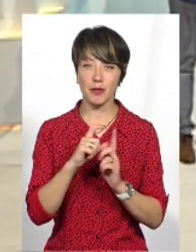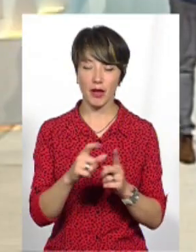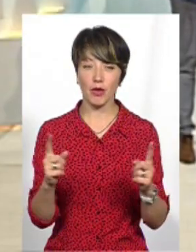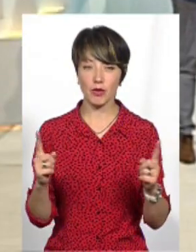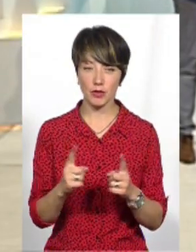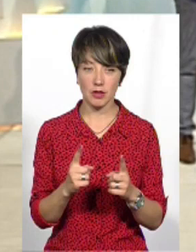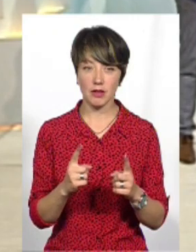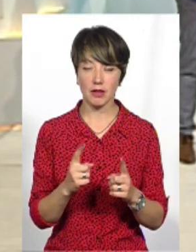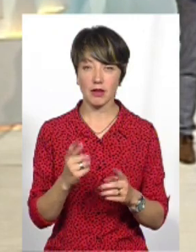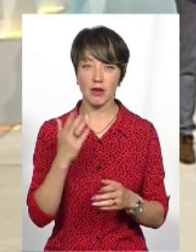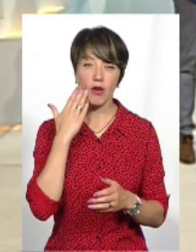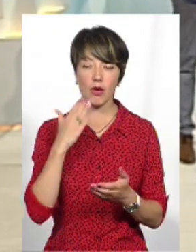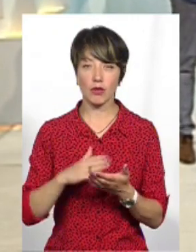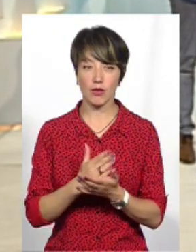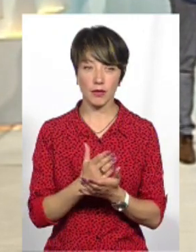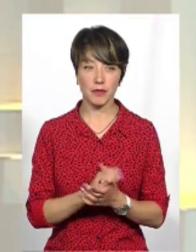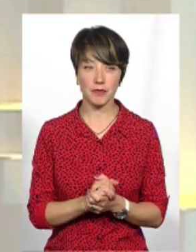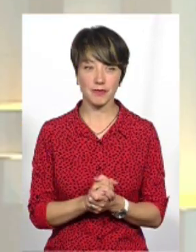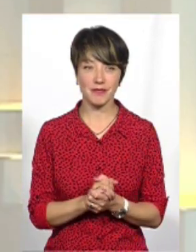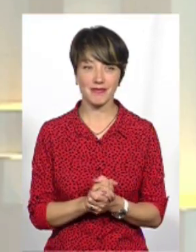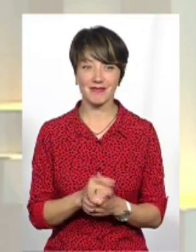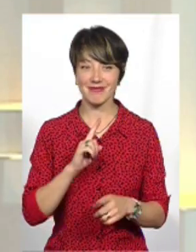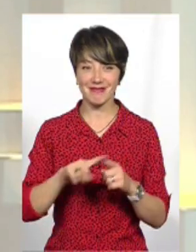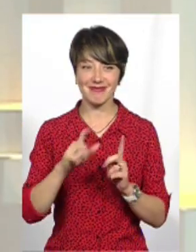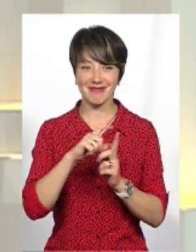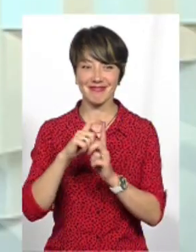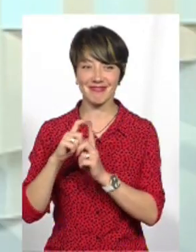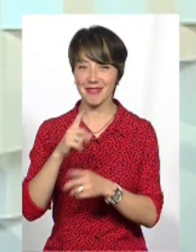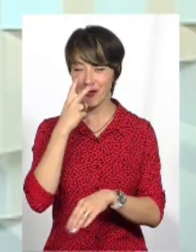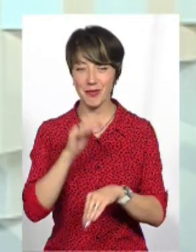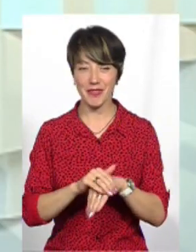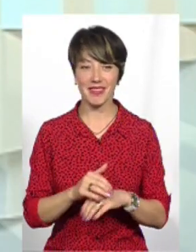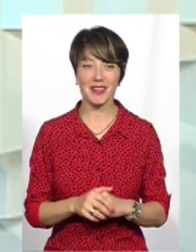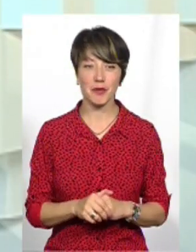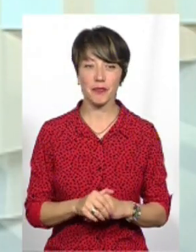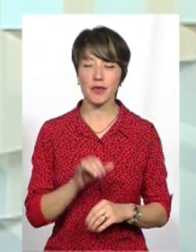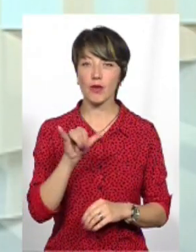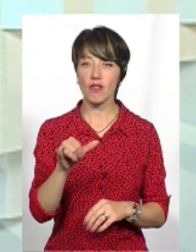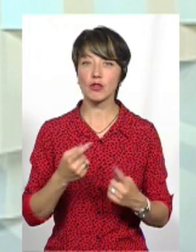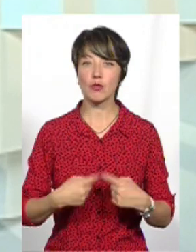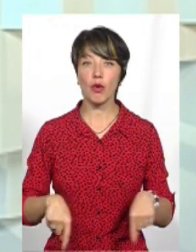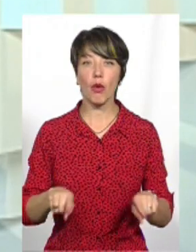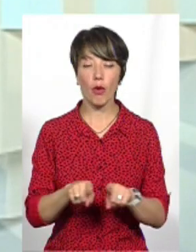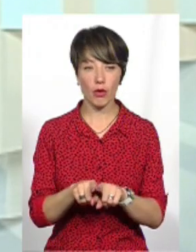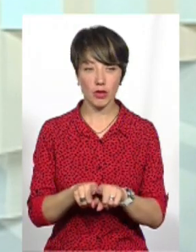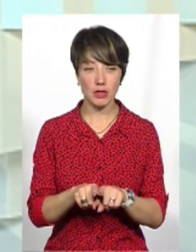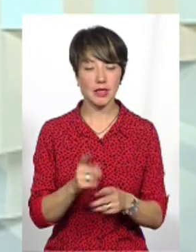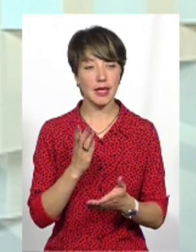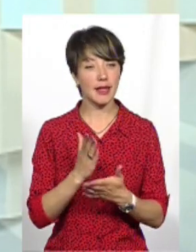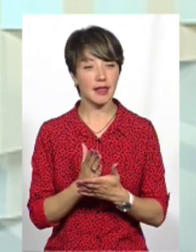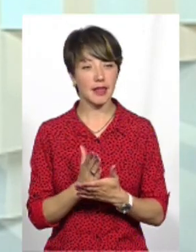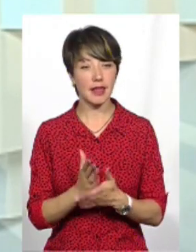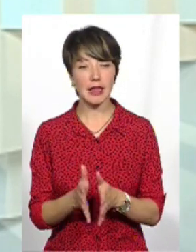дуже лаконічно, а вони на ваше орієнтування в окрузі. Ну, я швидко відповідаю. Так, я помітила. У вашому окрузі